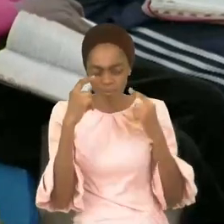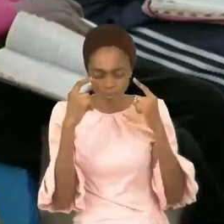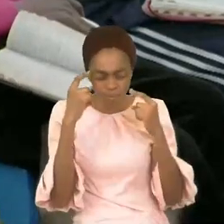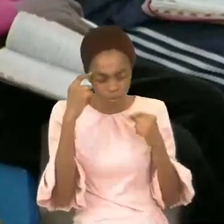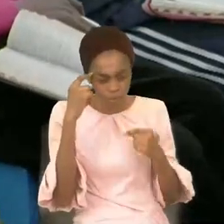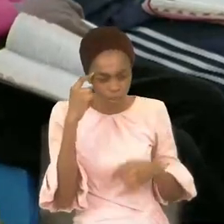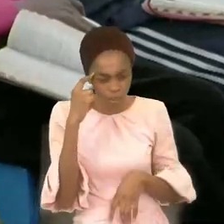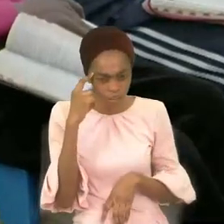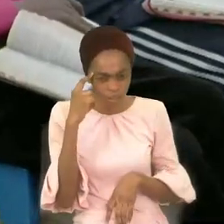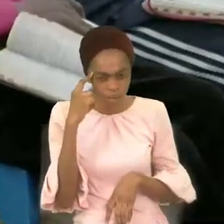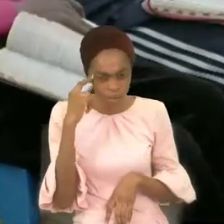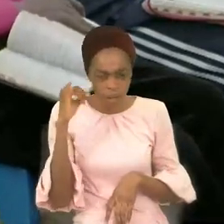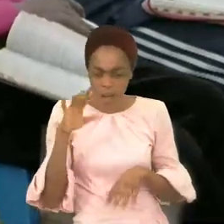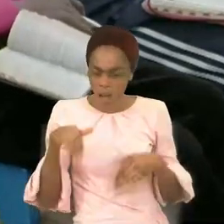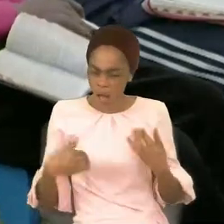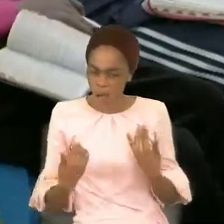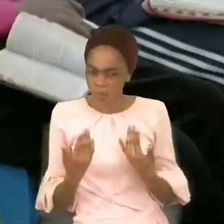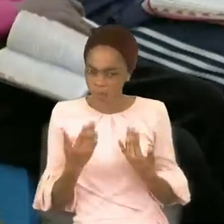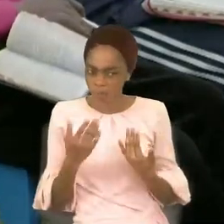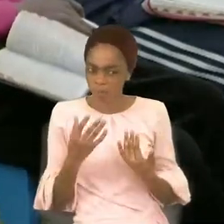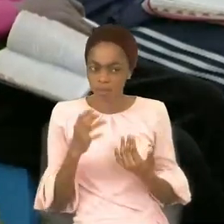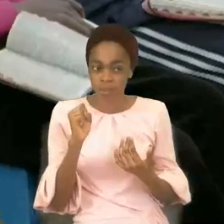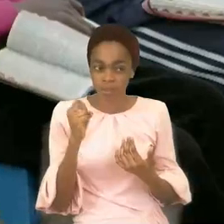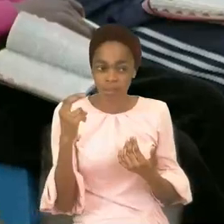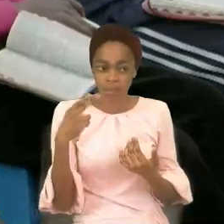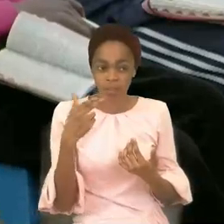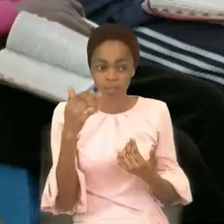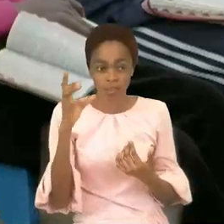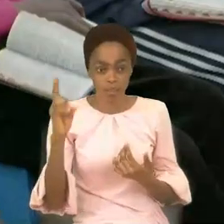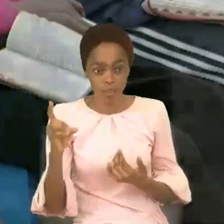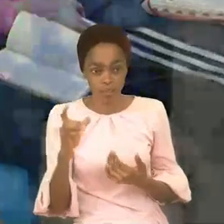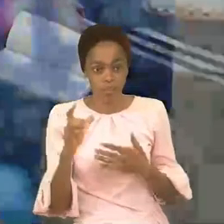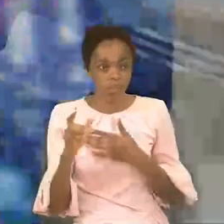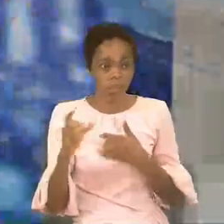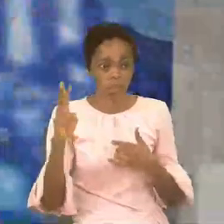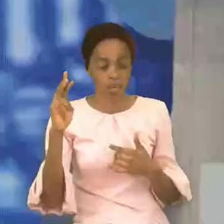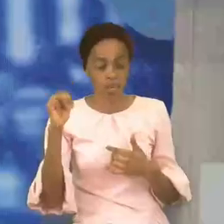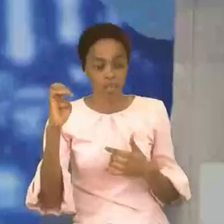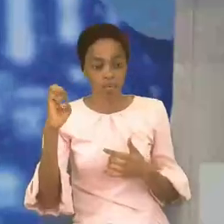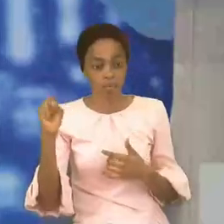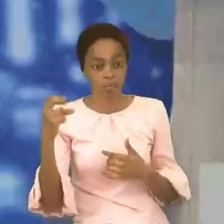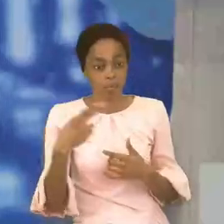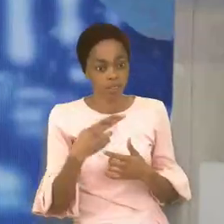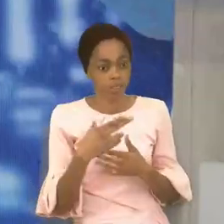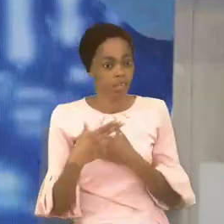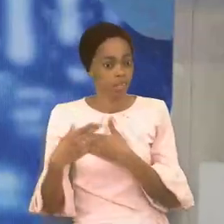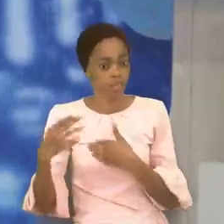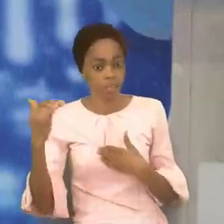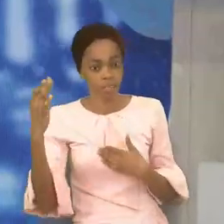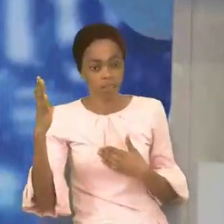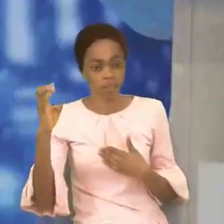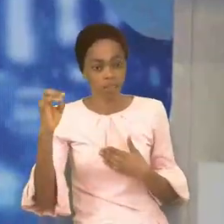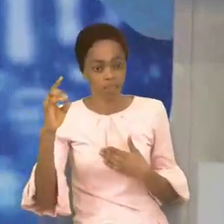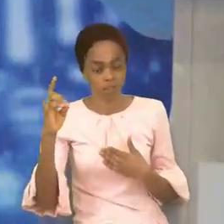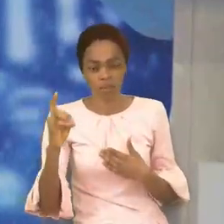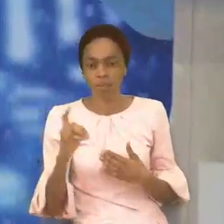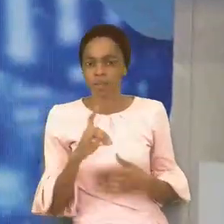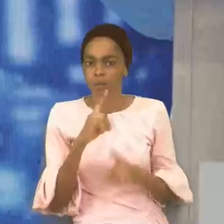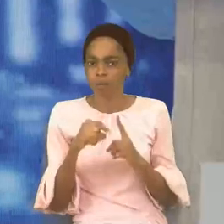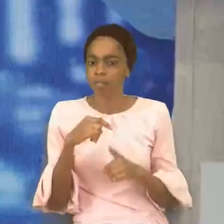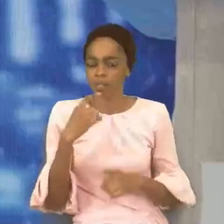Shadrach, Meshach et Abednego, quand on a dit au roi, vous ne vous